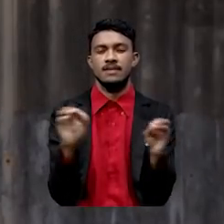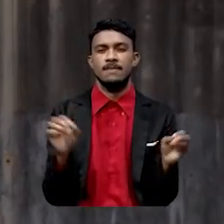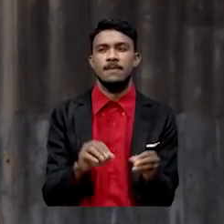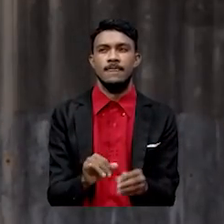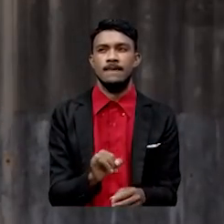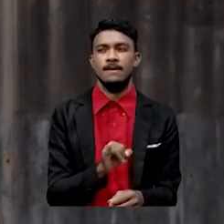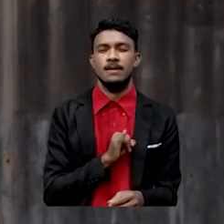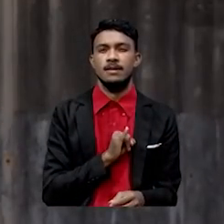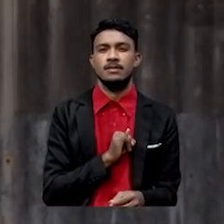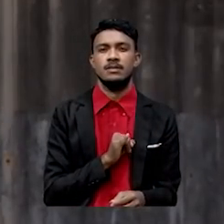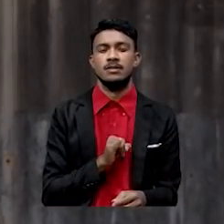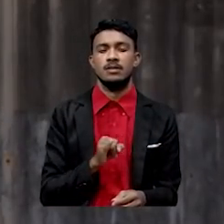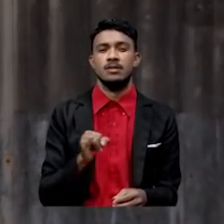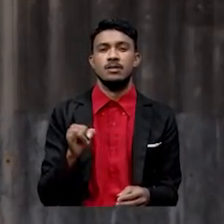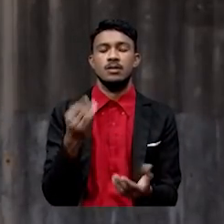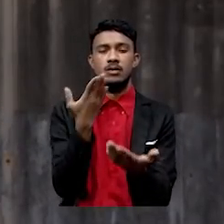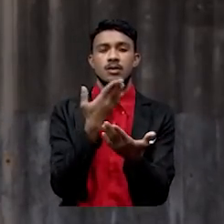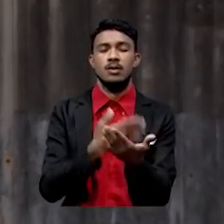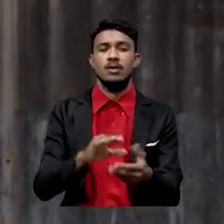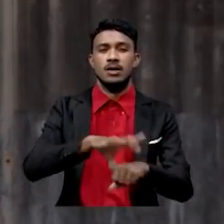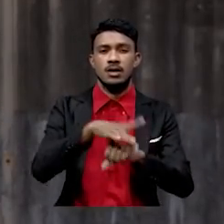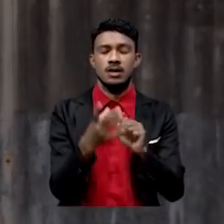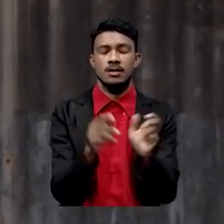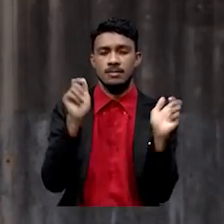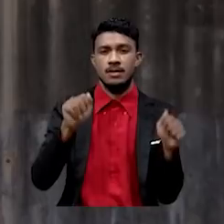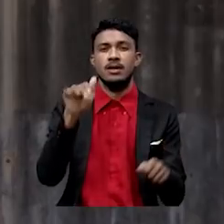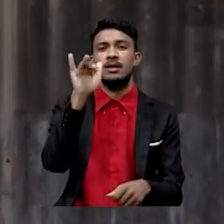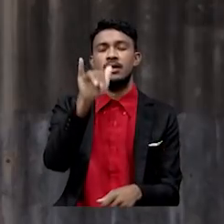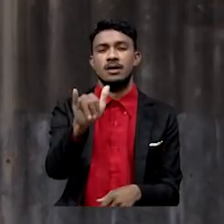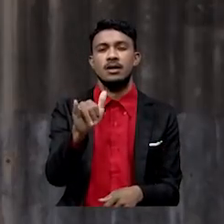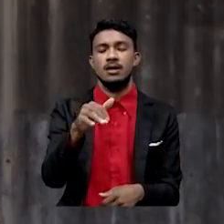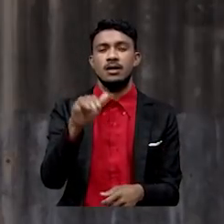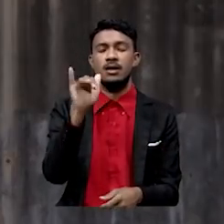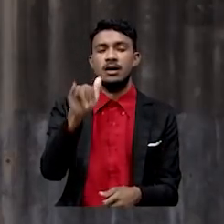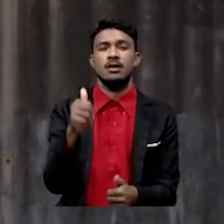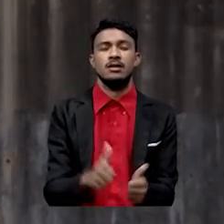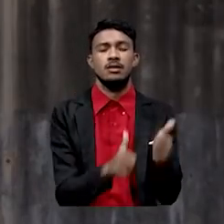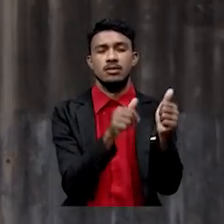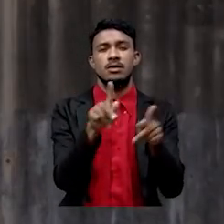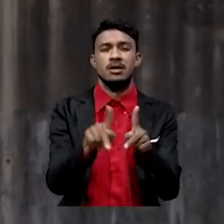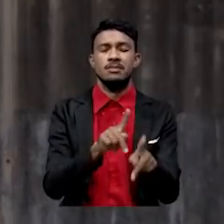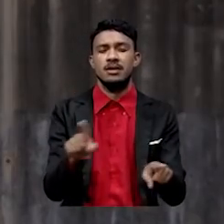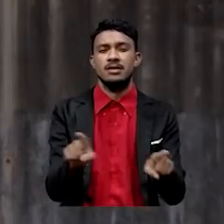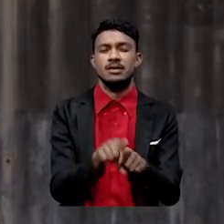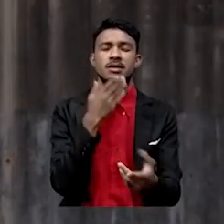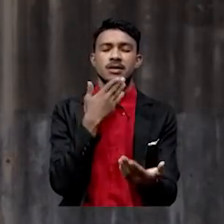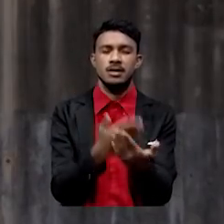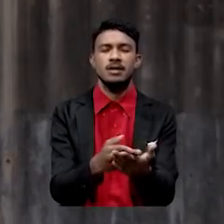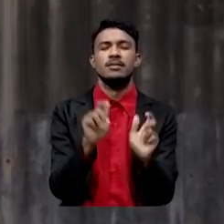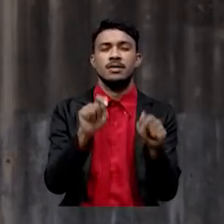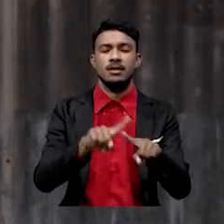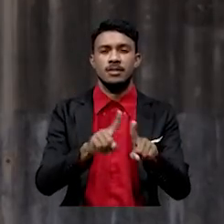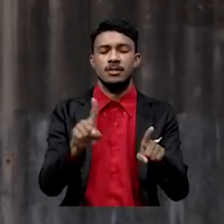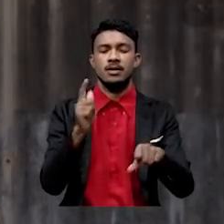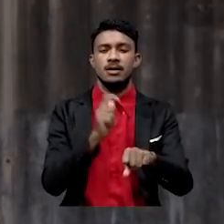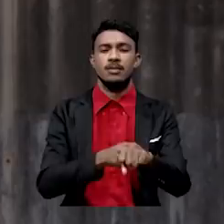awran aw hola du hola rai awu di hela ita hela tu ir ema sa dia kbele mai besito sa muti nanti mor o